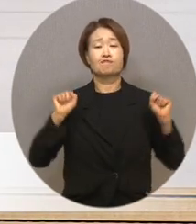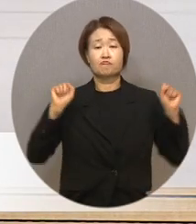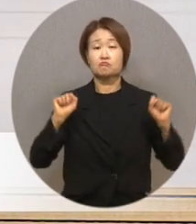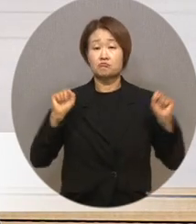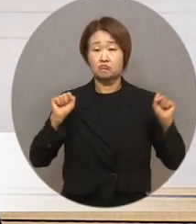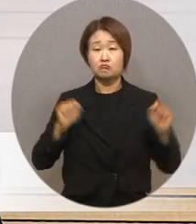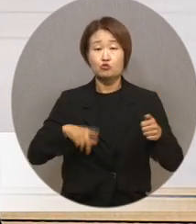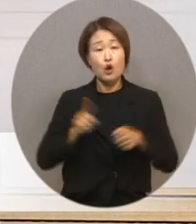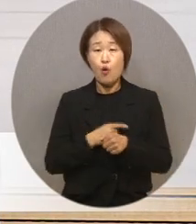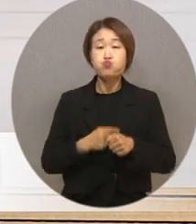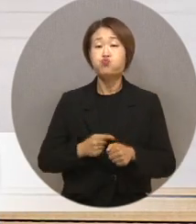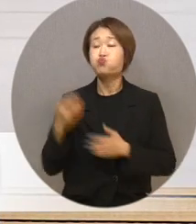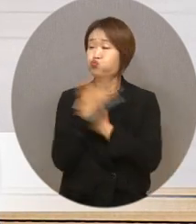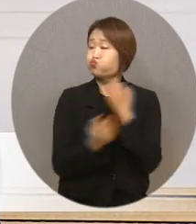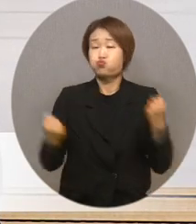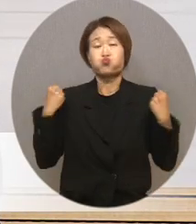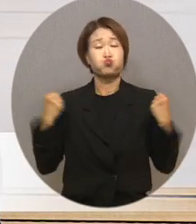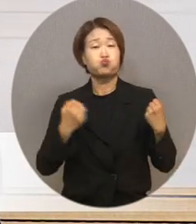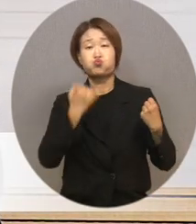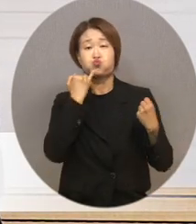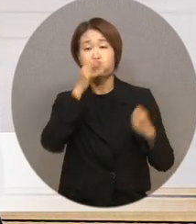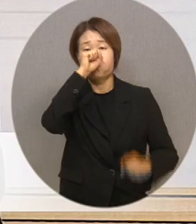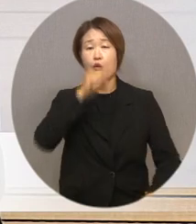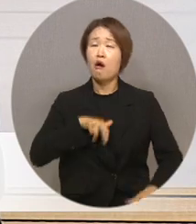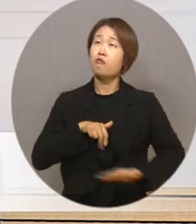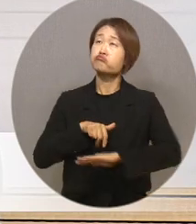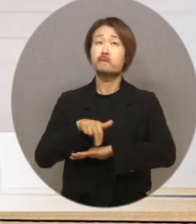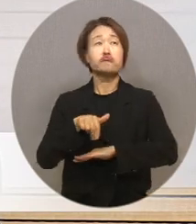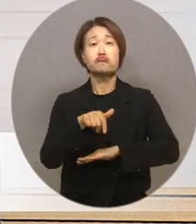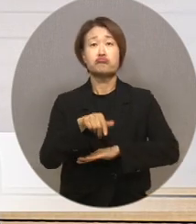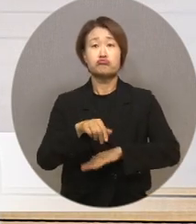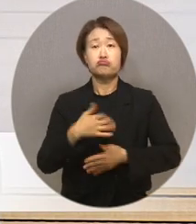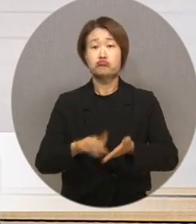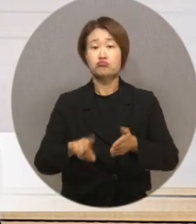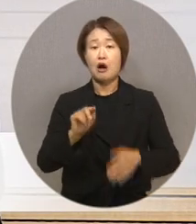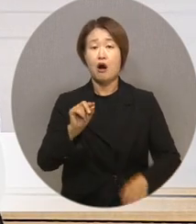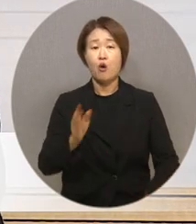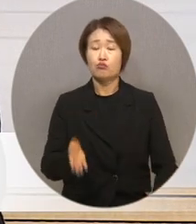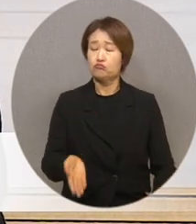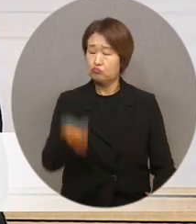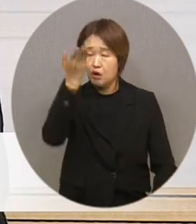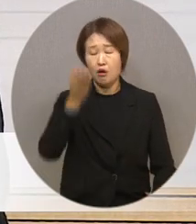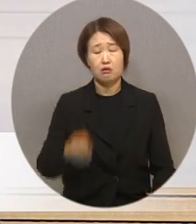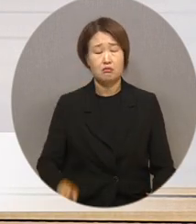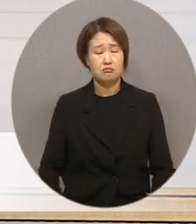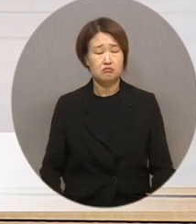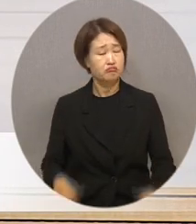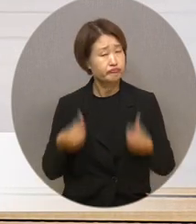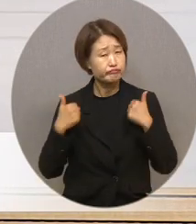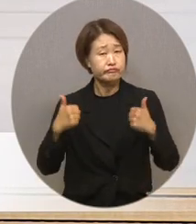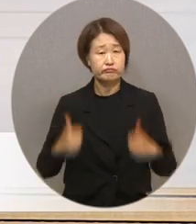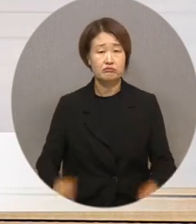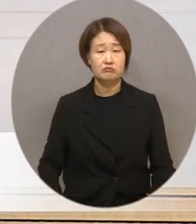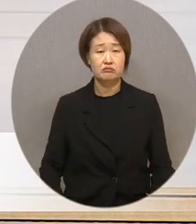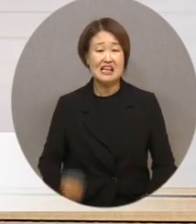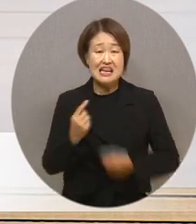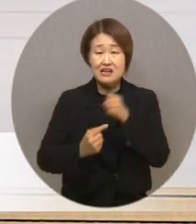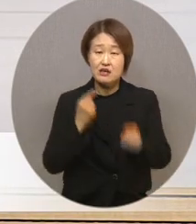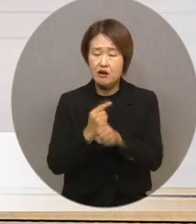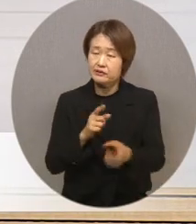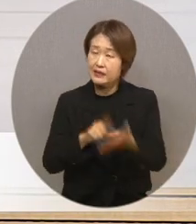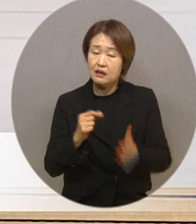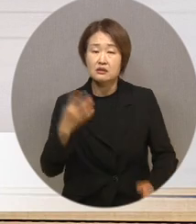보니까 자동적으로 만보 운동이 되어져서 건강이 좋아집니다. 연간 4천억